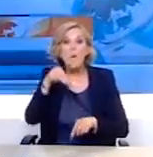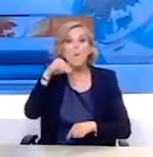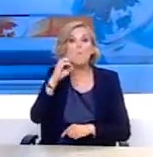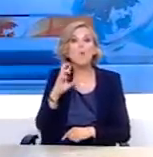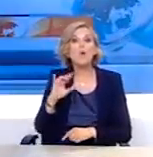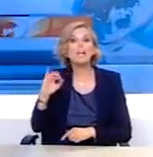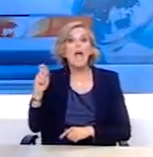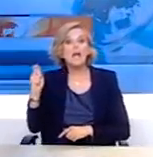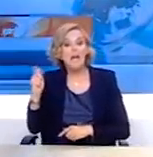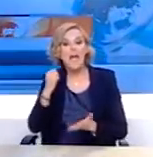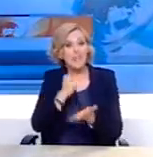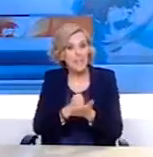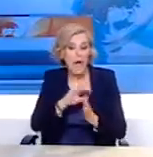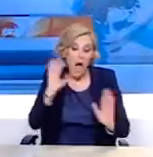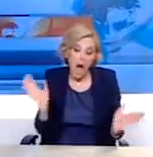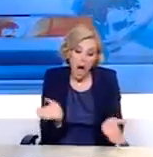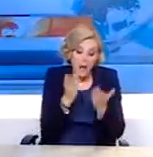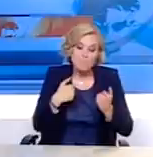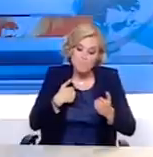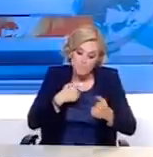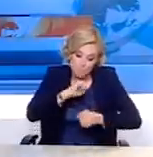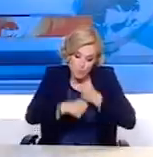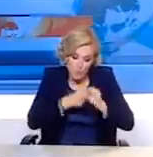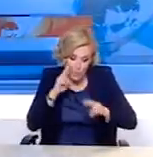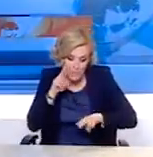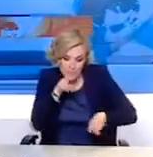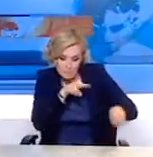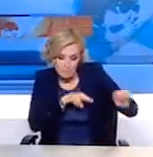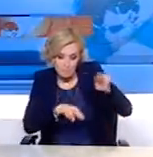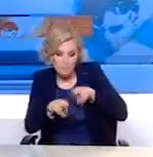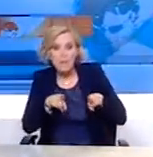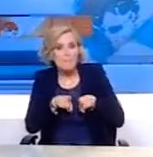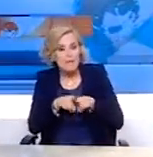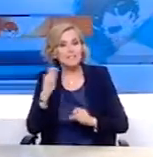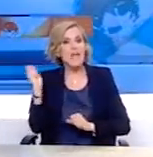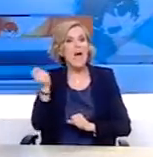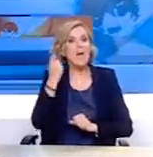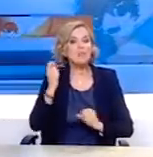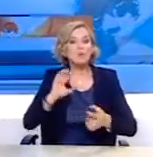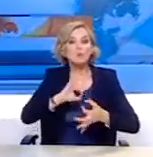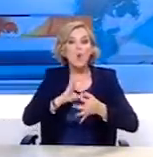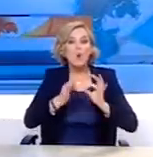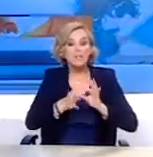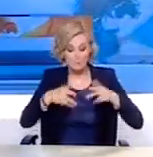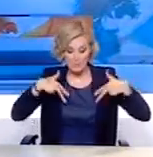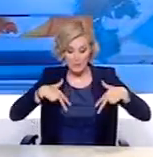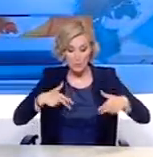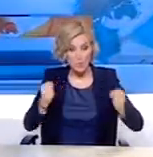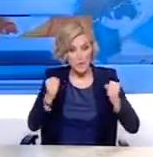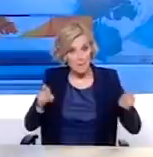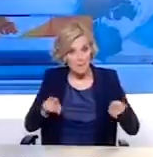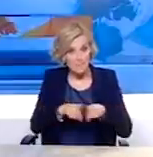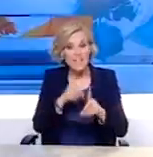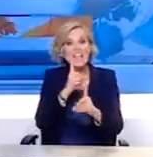την νόσο. Ετοιμαζόμαστε να τα χρησιμοποιήσουμε στο άμεσο μέλλον ως Εθνικός Οργανισμός Δημόσιας Υγείας και Υπουργείο Υγείας με